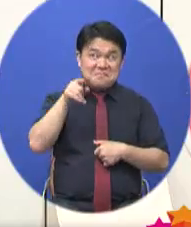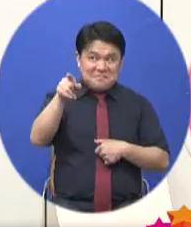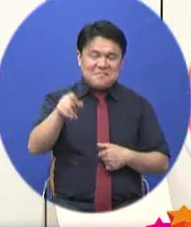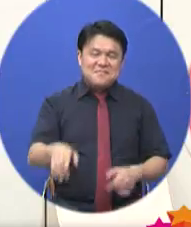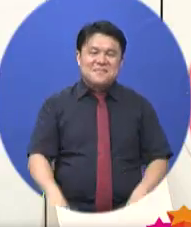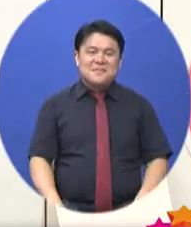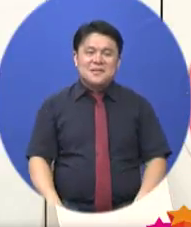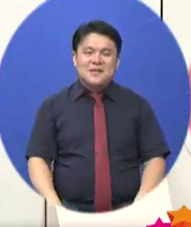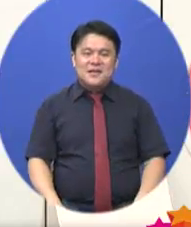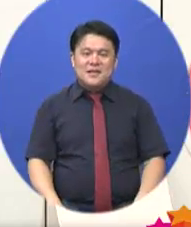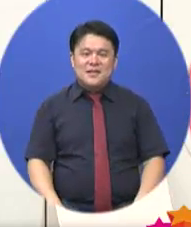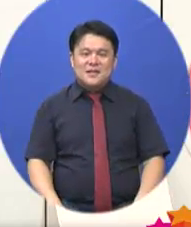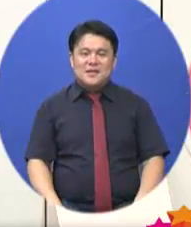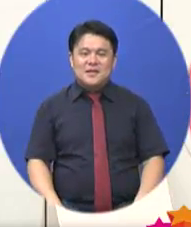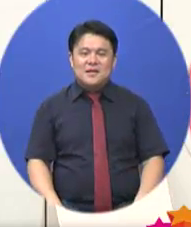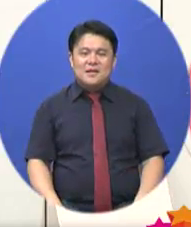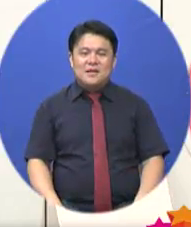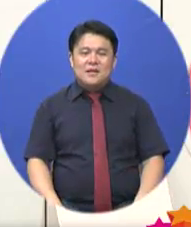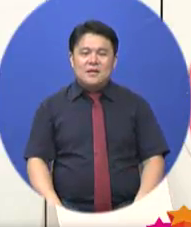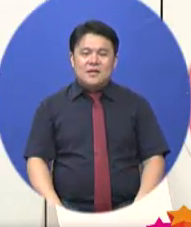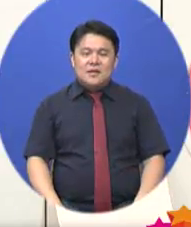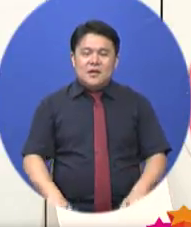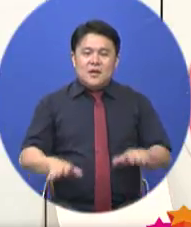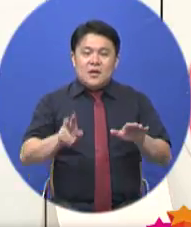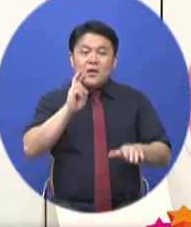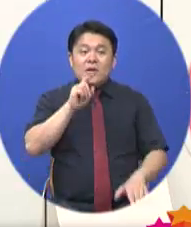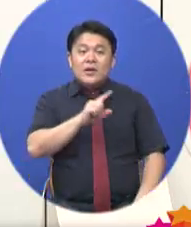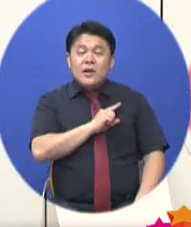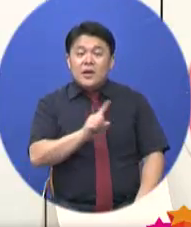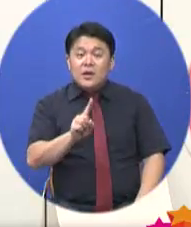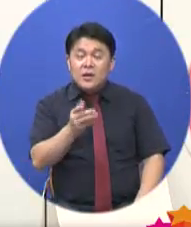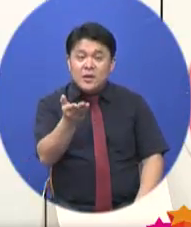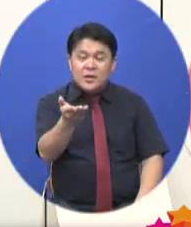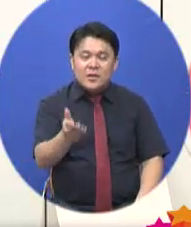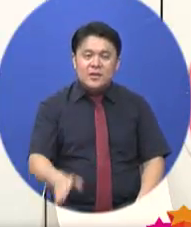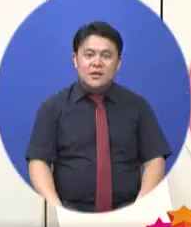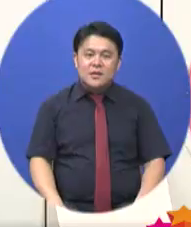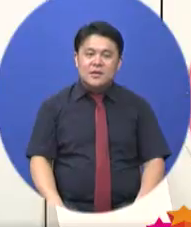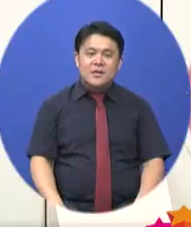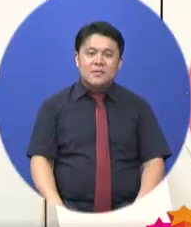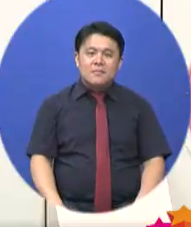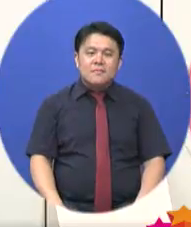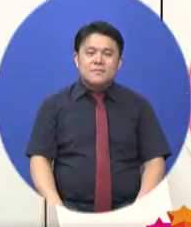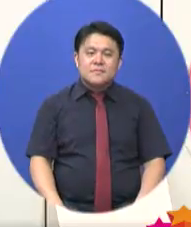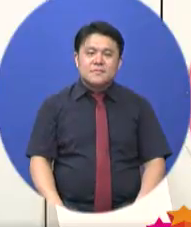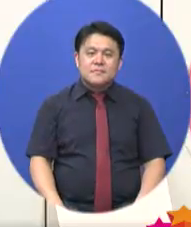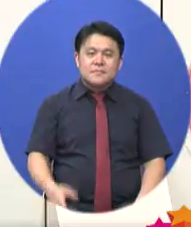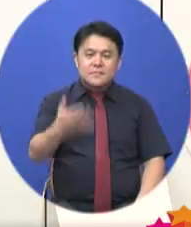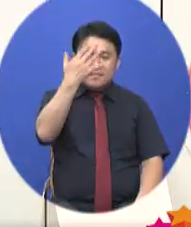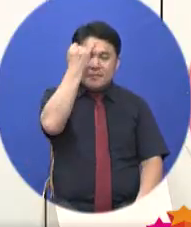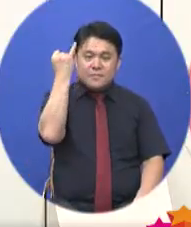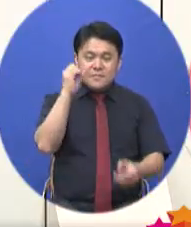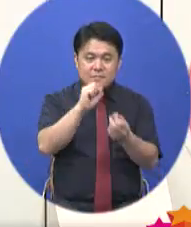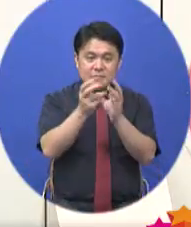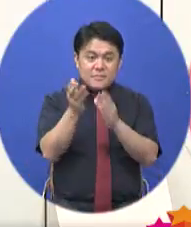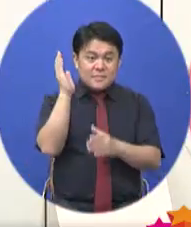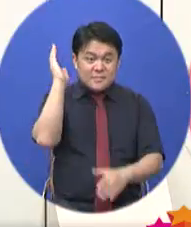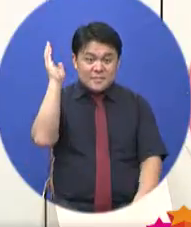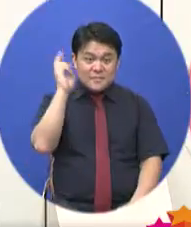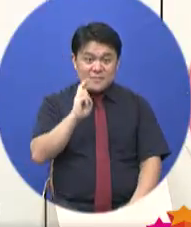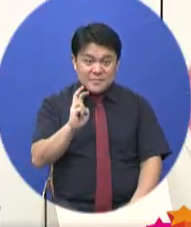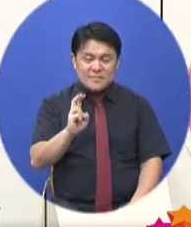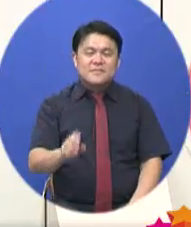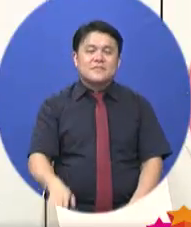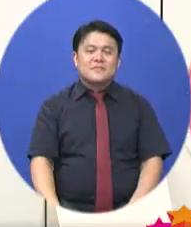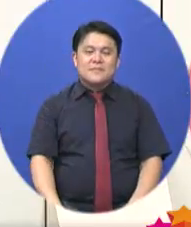네. 근데 아유. 오늘 무슨 노래 해 주신다 그랬죠? 오늘요? 할미꽃. 그 할미꽃 사연.